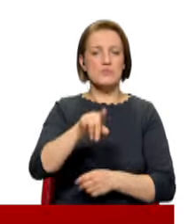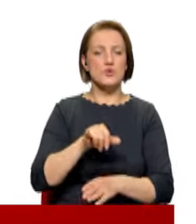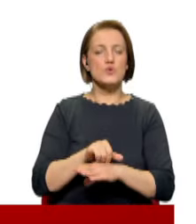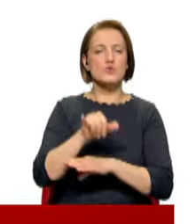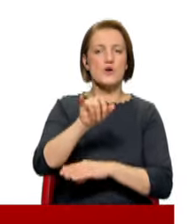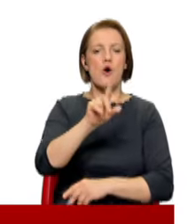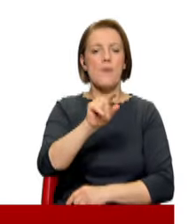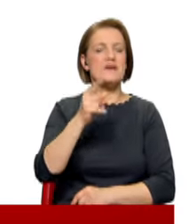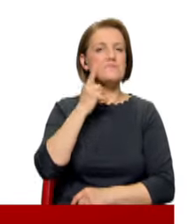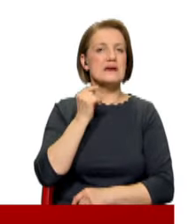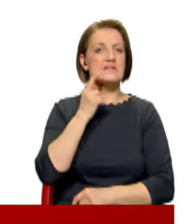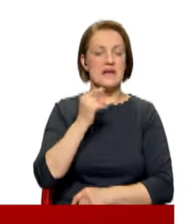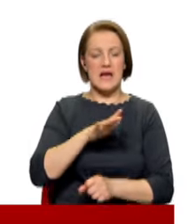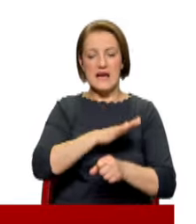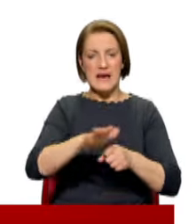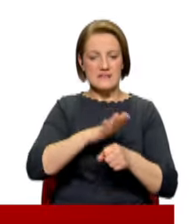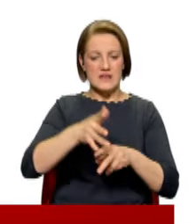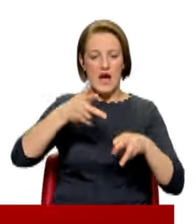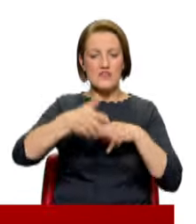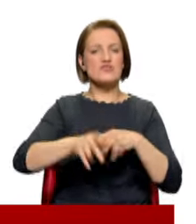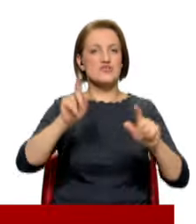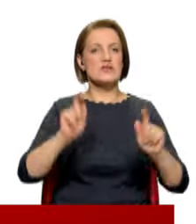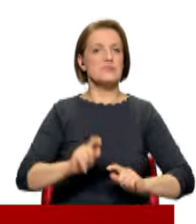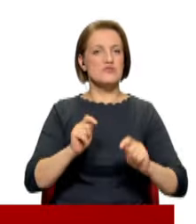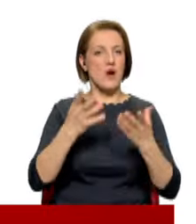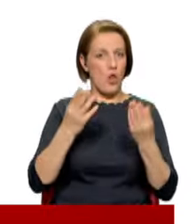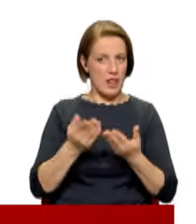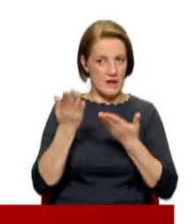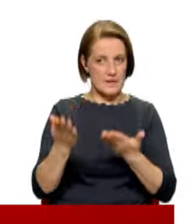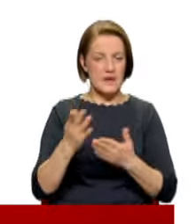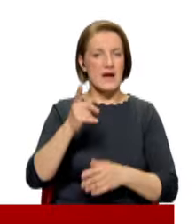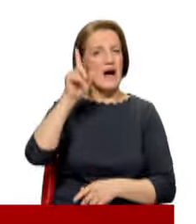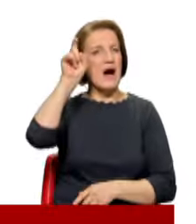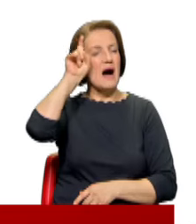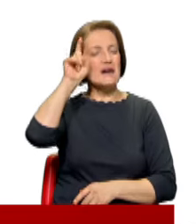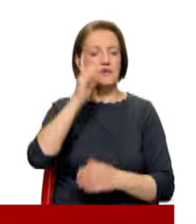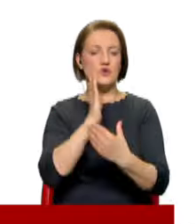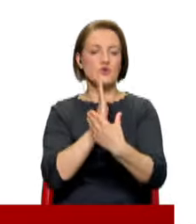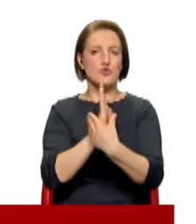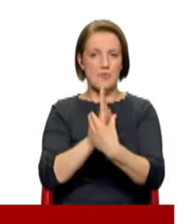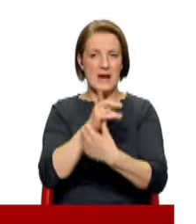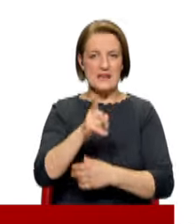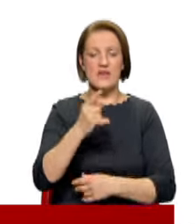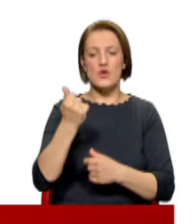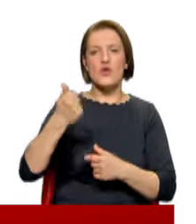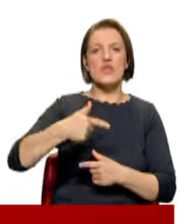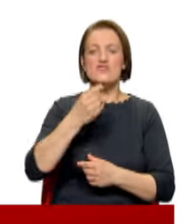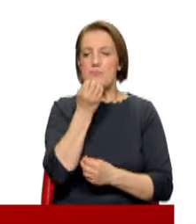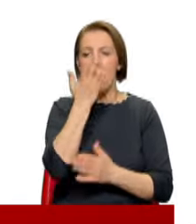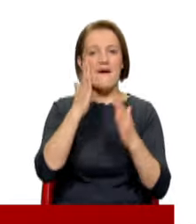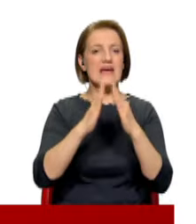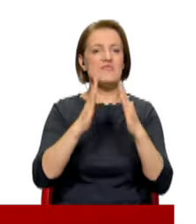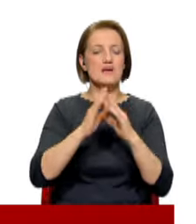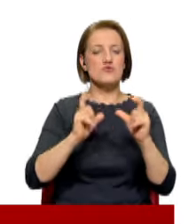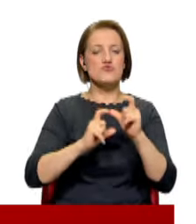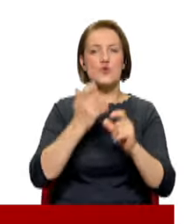uçak 11 Mayıs'ta Kayseri'de açılışı gerçekleştirilecek olan Akıl küpü Kütüphanesi ve İkinci Bahar evi ile